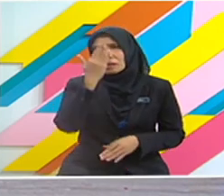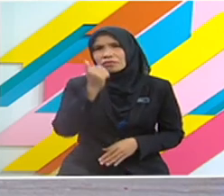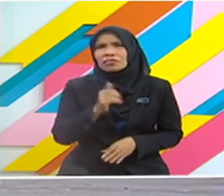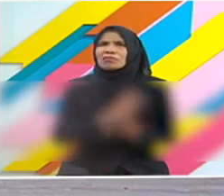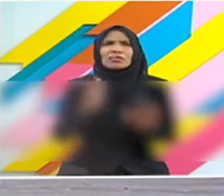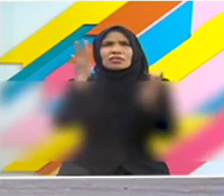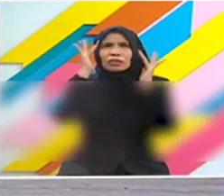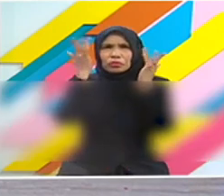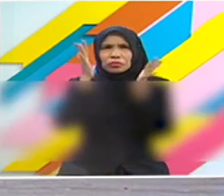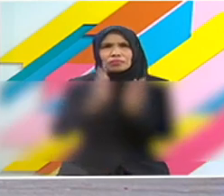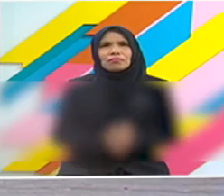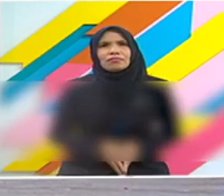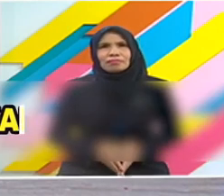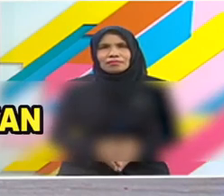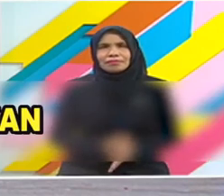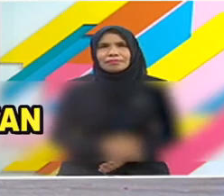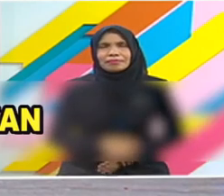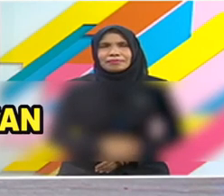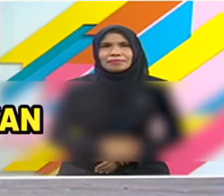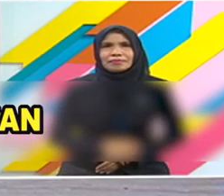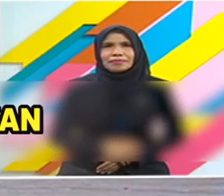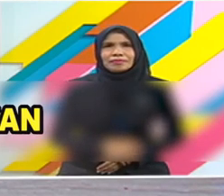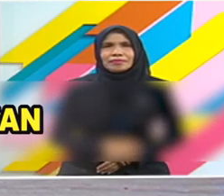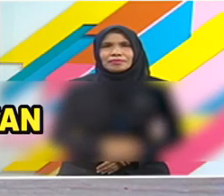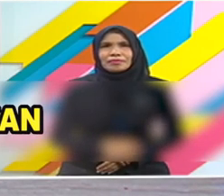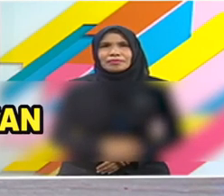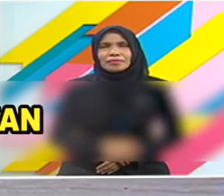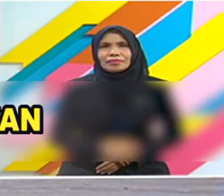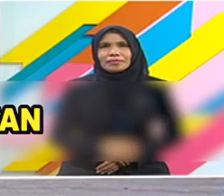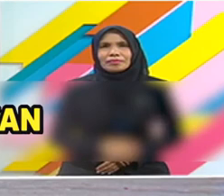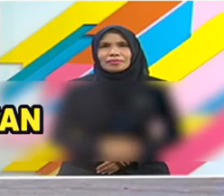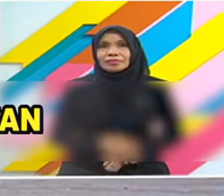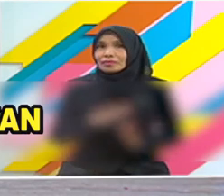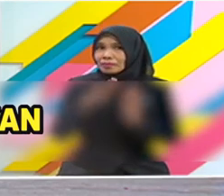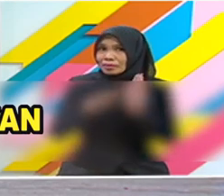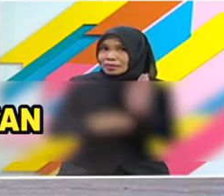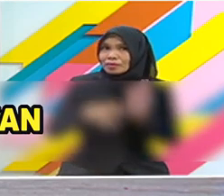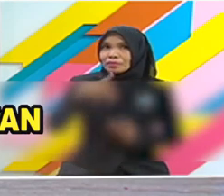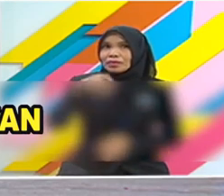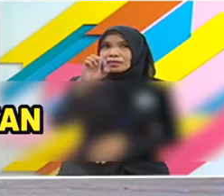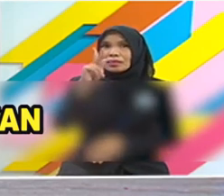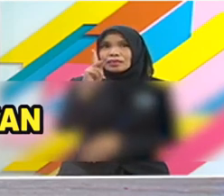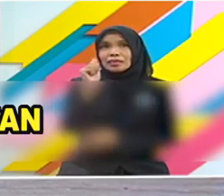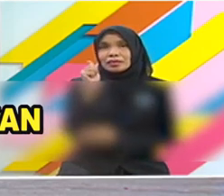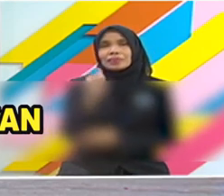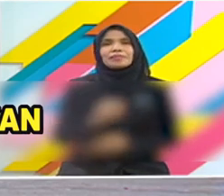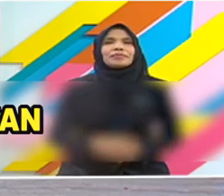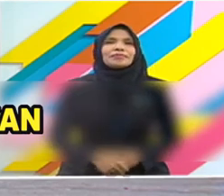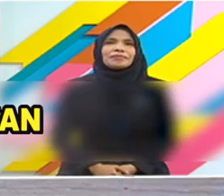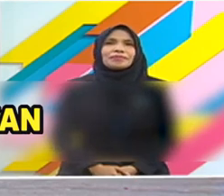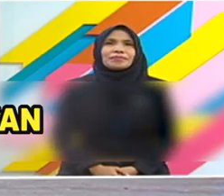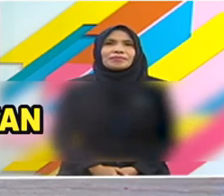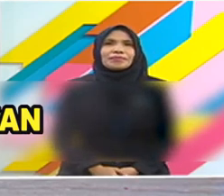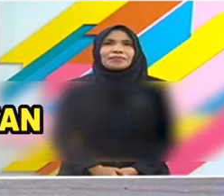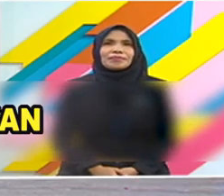sensitif ataupun kurang peka. Baik, faham cikgu. Baik, seterusnya kita nak belajar apa lagi cikgu Su?